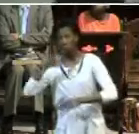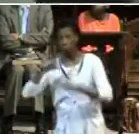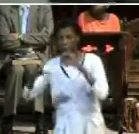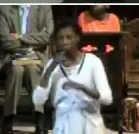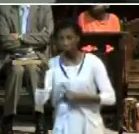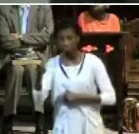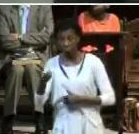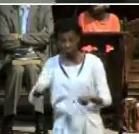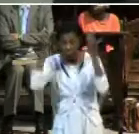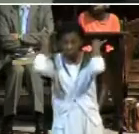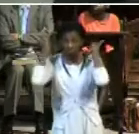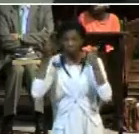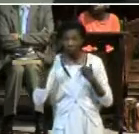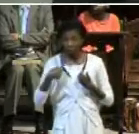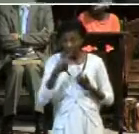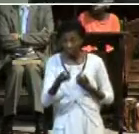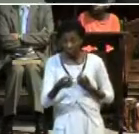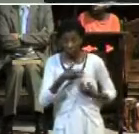sert à rien.